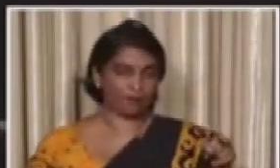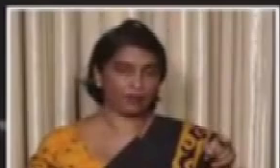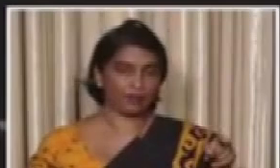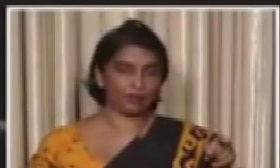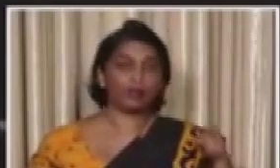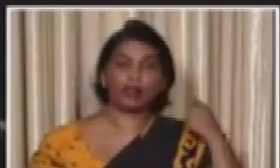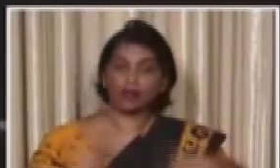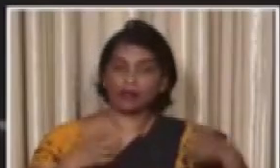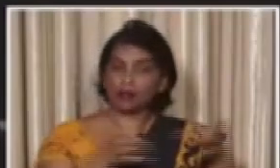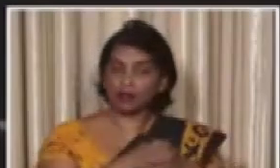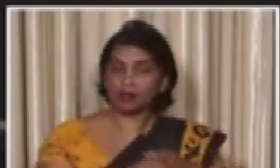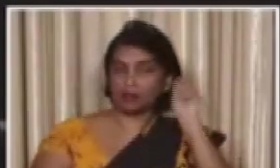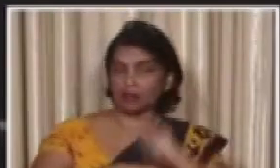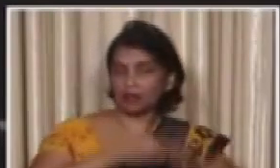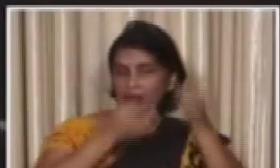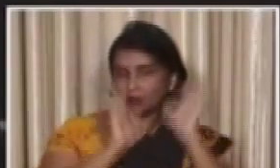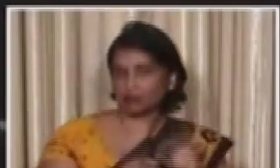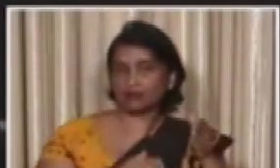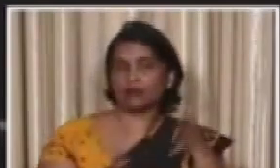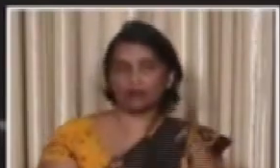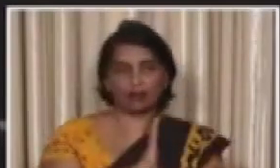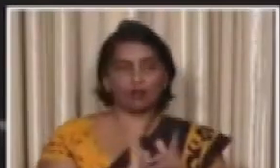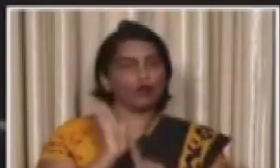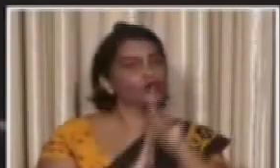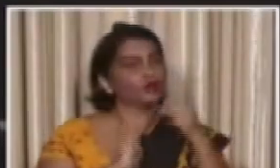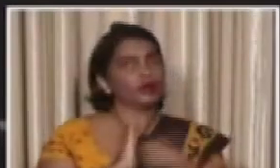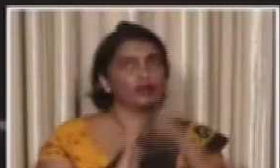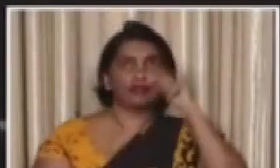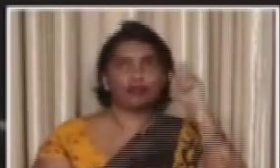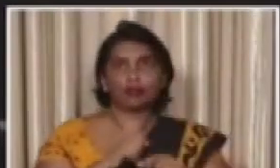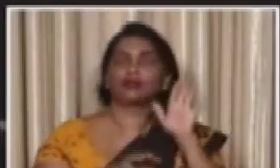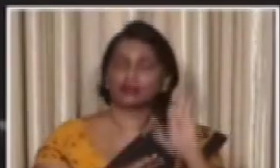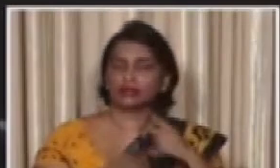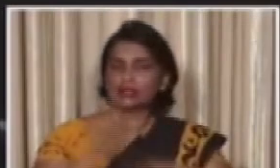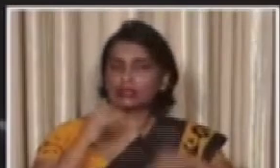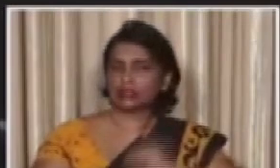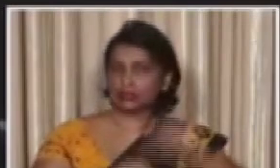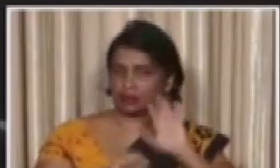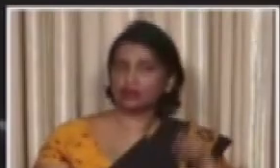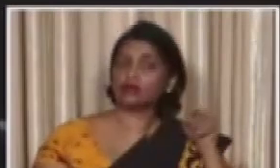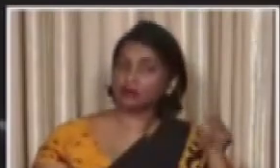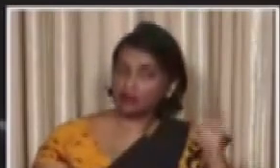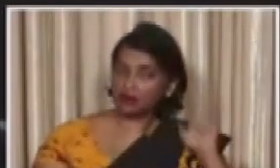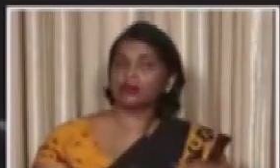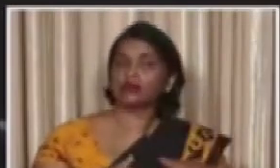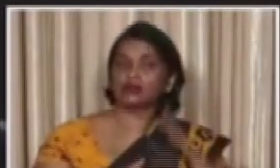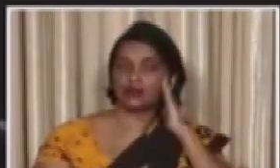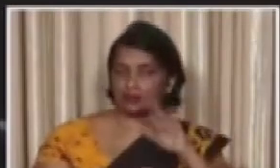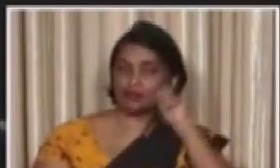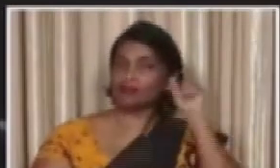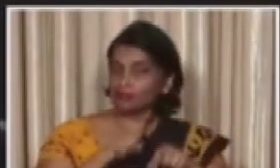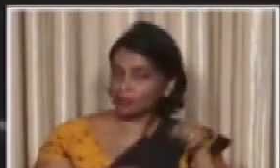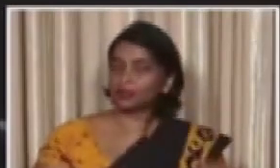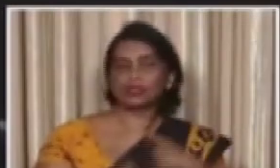රාජපක්ෂ කණ්ඩායම කූට උපක්‍රමයකට අසු වී උතුරු නැගෙනහිර ජනතාවට සිදු කළ ඡන්ද වර්ජනයයි. ඔවුන් මෙදා සාමාන්‍ය පරිදි